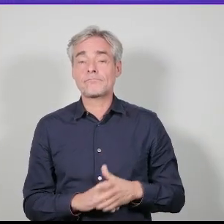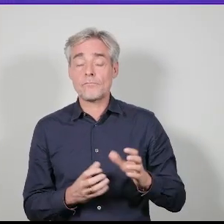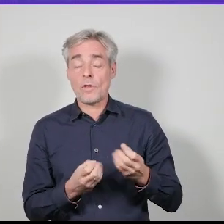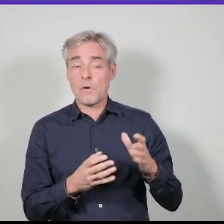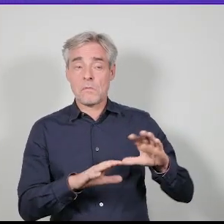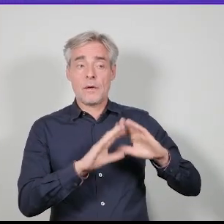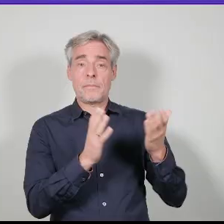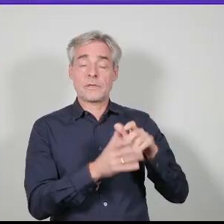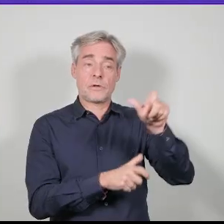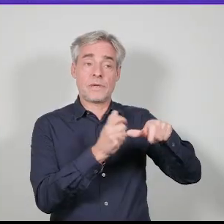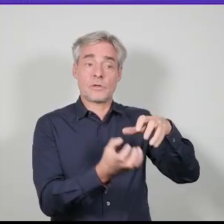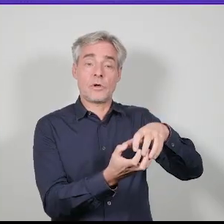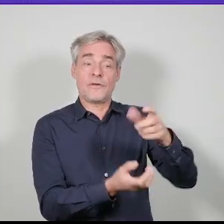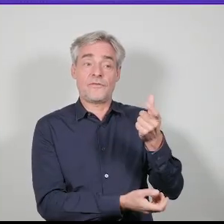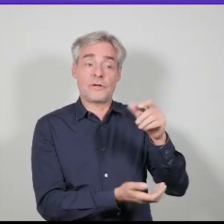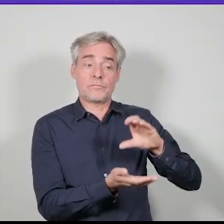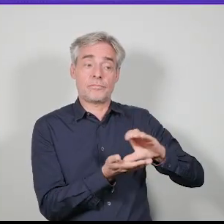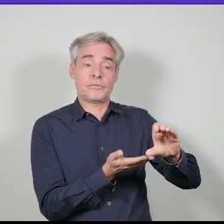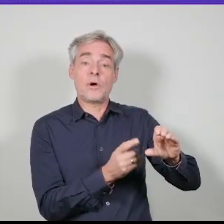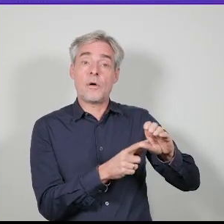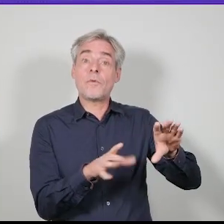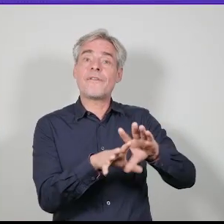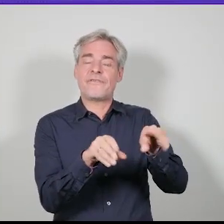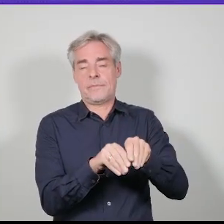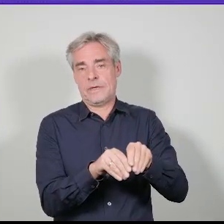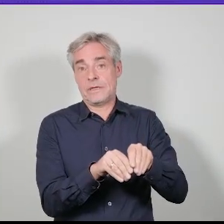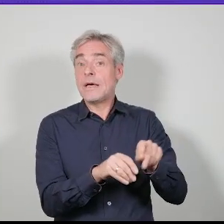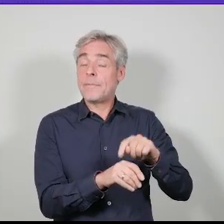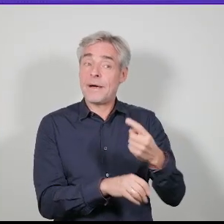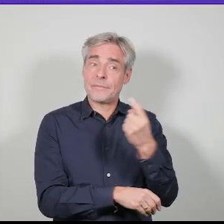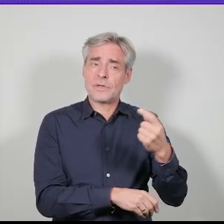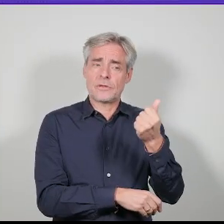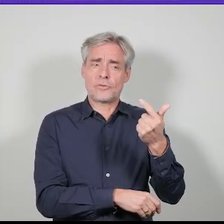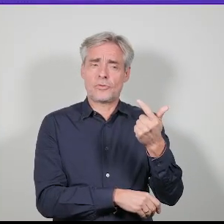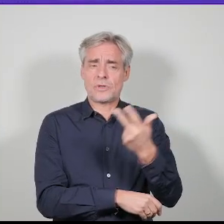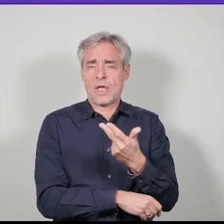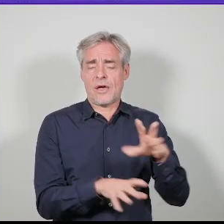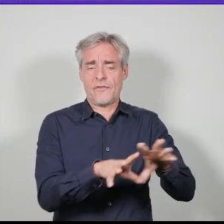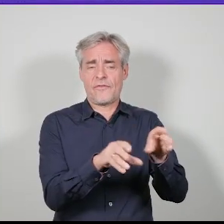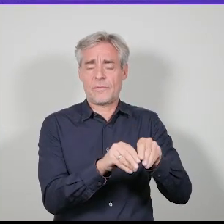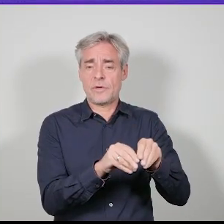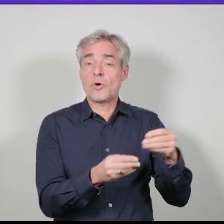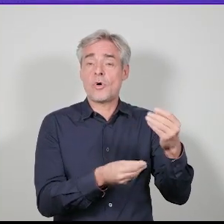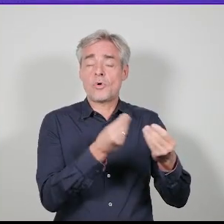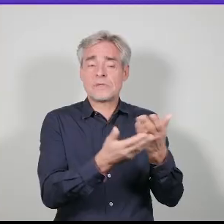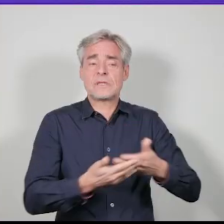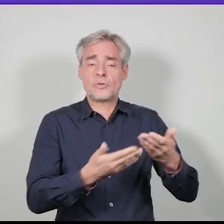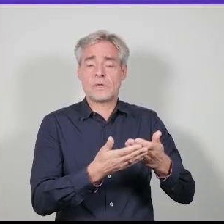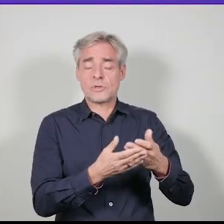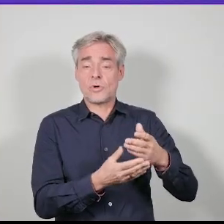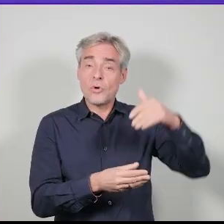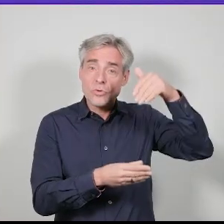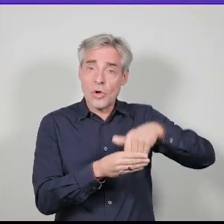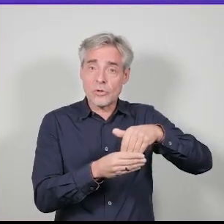ressources financières sont mobilisées pour les familles en réalité. Donc ça doit être 2/3 des familles ou des situations, des configurations